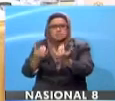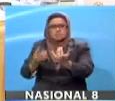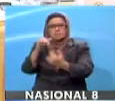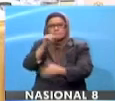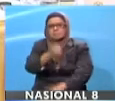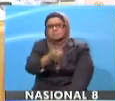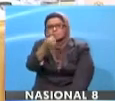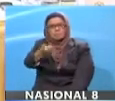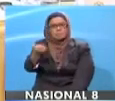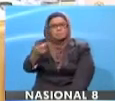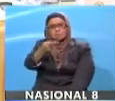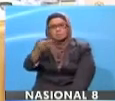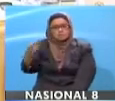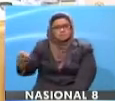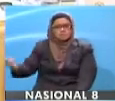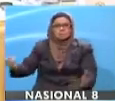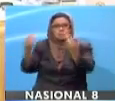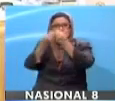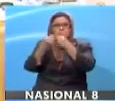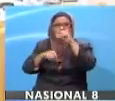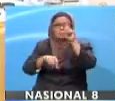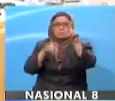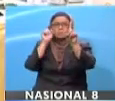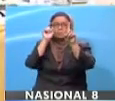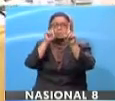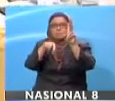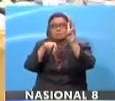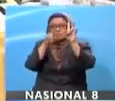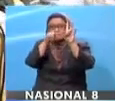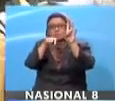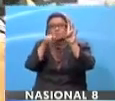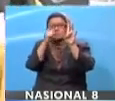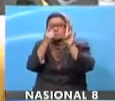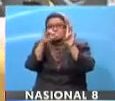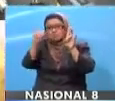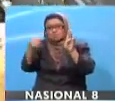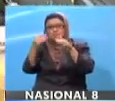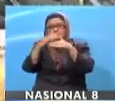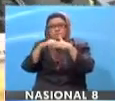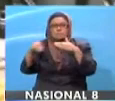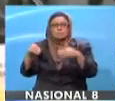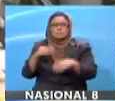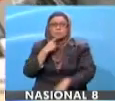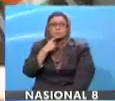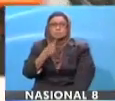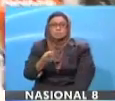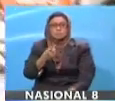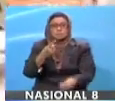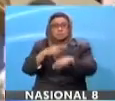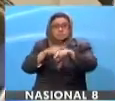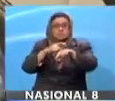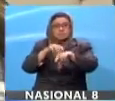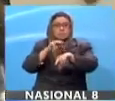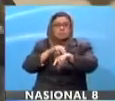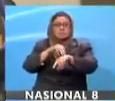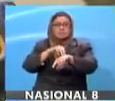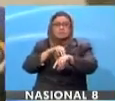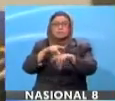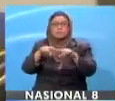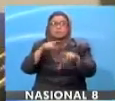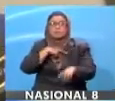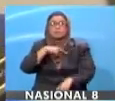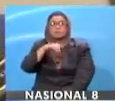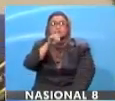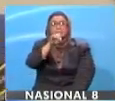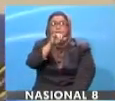RM7.16 bilion. Beliau menyatakannya pada sidang media Mesyuarat Agung Tahunan ke-18 BIMB Holdings Berhad.